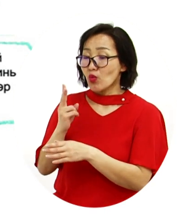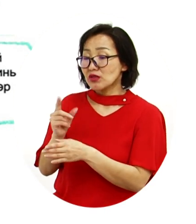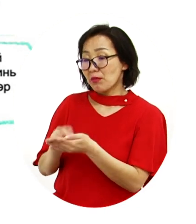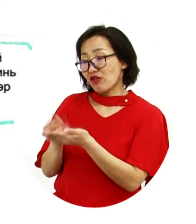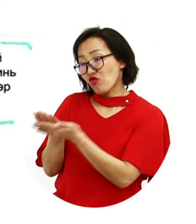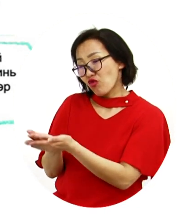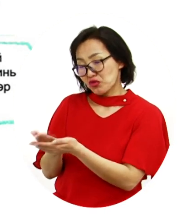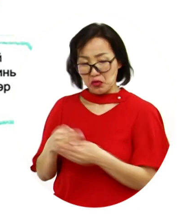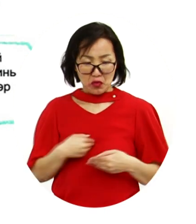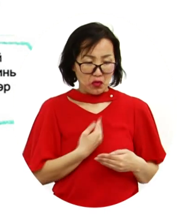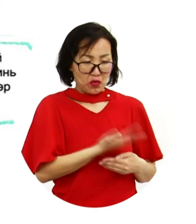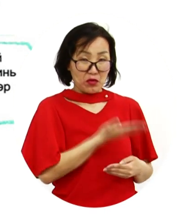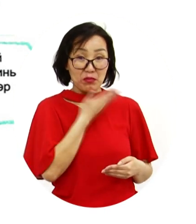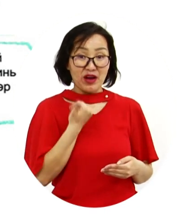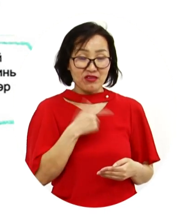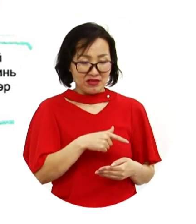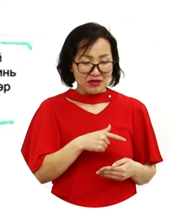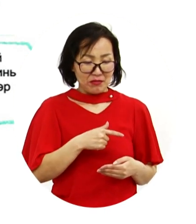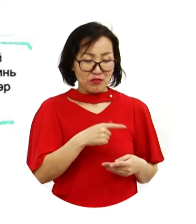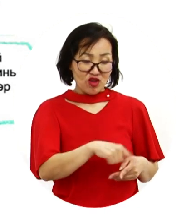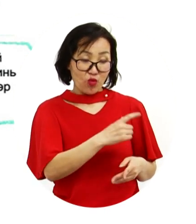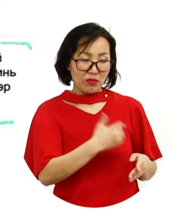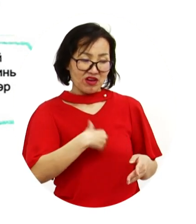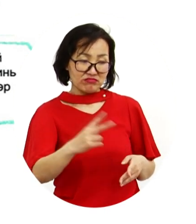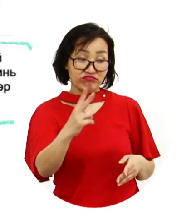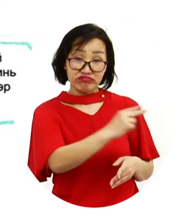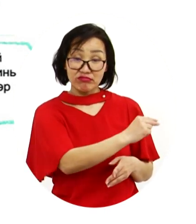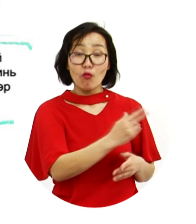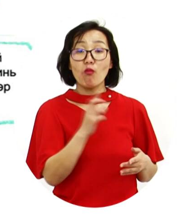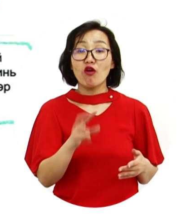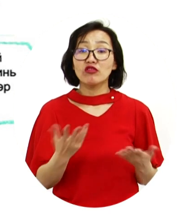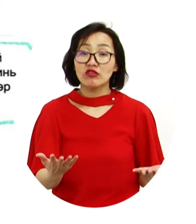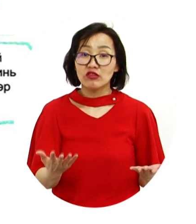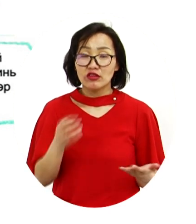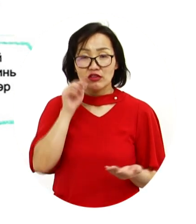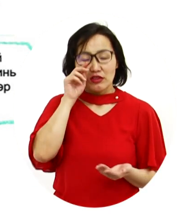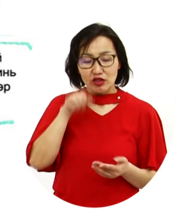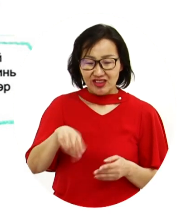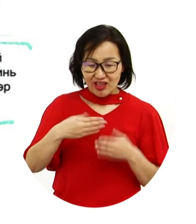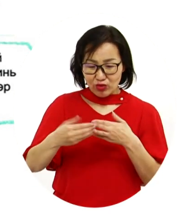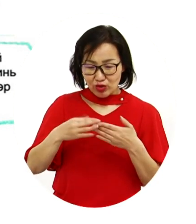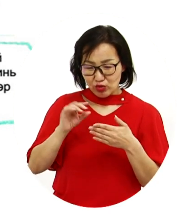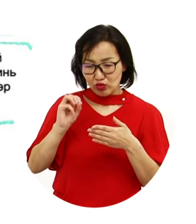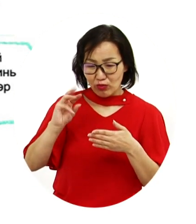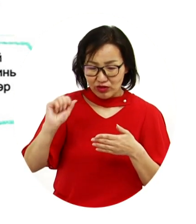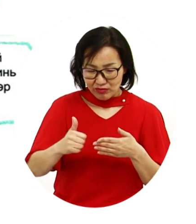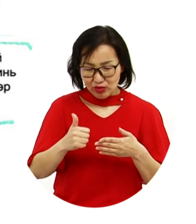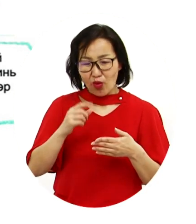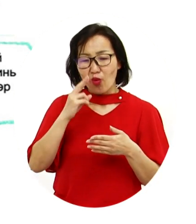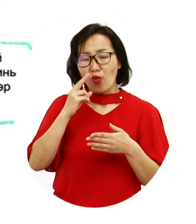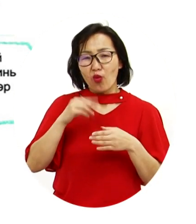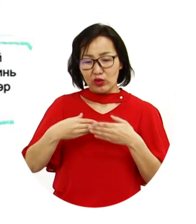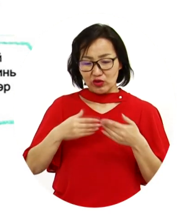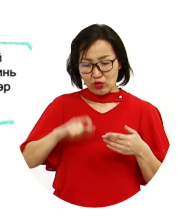ангийнхаа хүүхэдд илүү балаа гаргаж өгсөнгүй гэтэл тэр хүүхэд багшид зэмлүүлсэн бол дэлгүүрээс юм худалдаж авахд